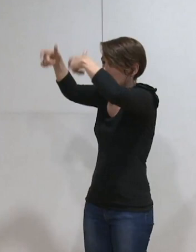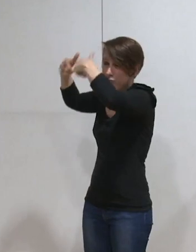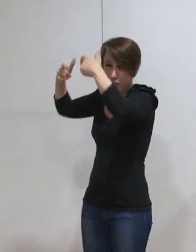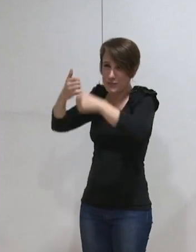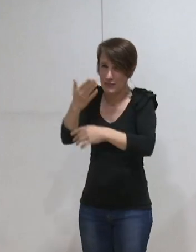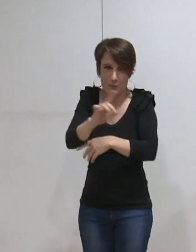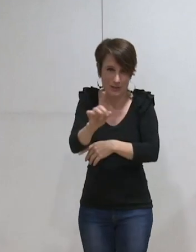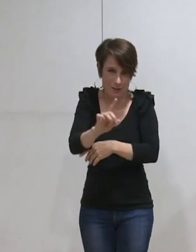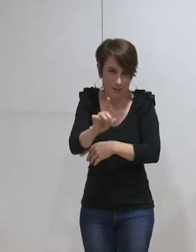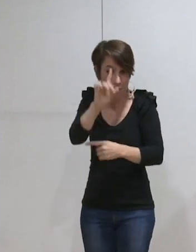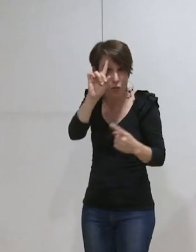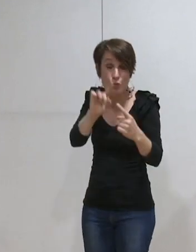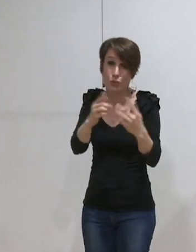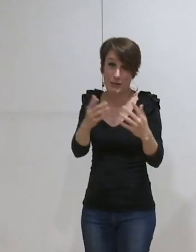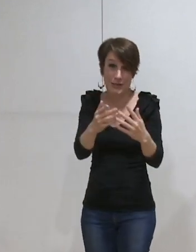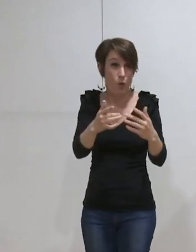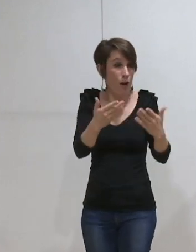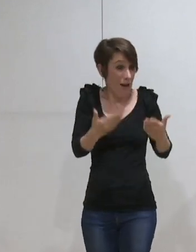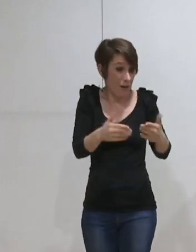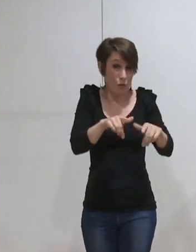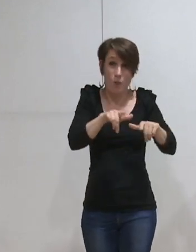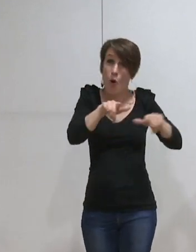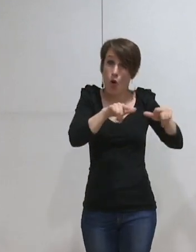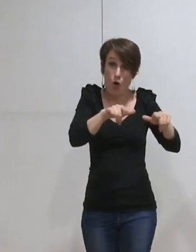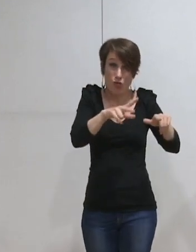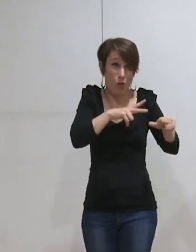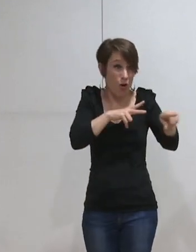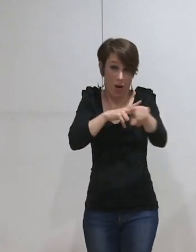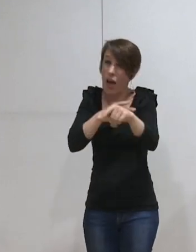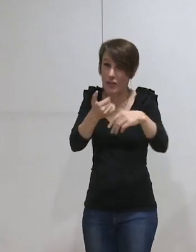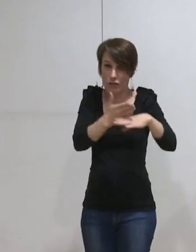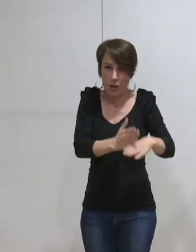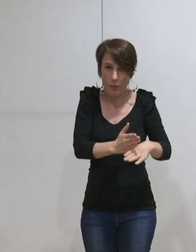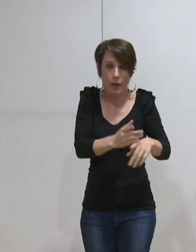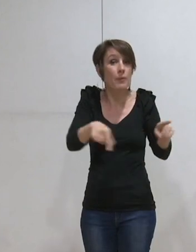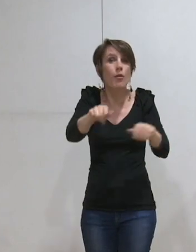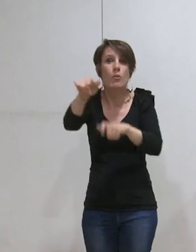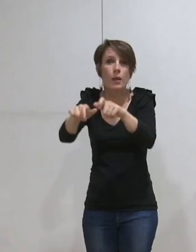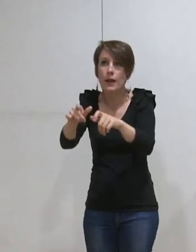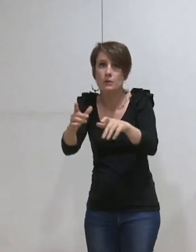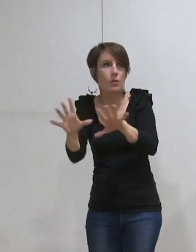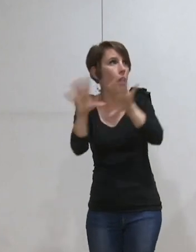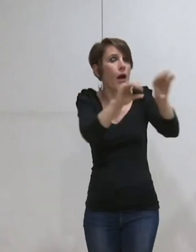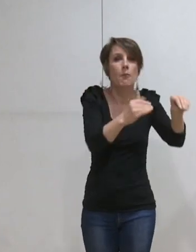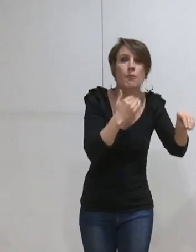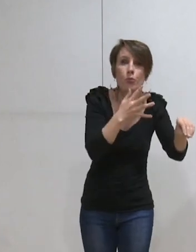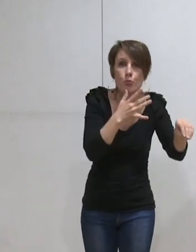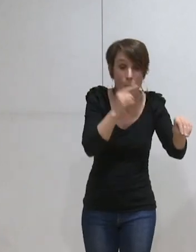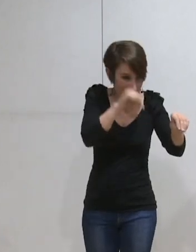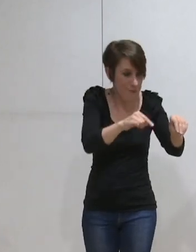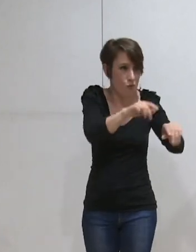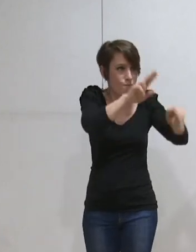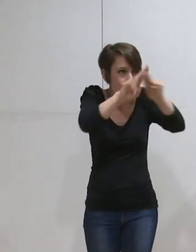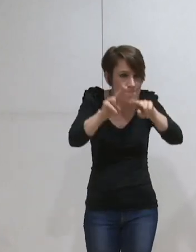le logement existant accessible à des populations qui en sont exclus aujourd'hui et c'est une autre piste c'est pas la